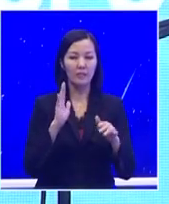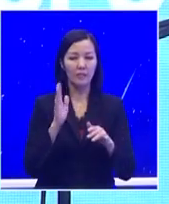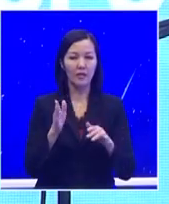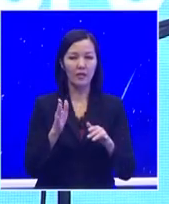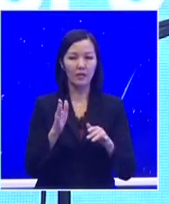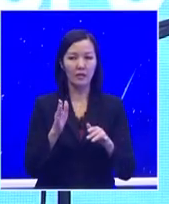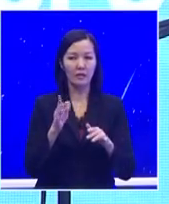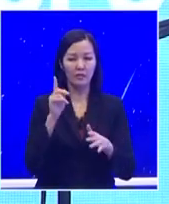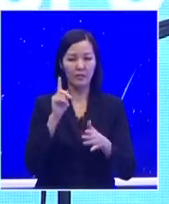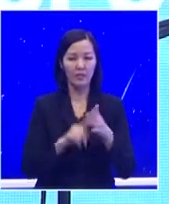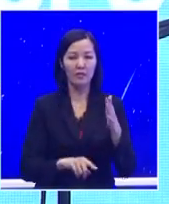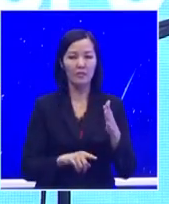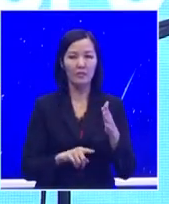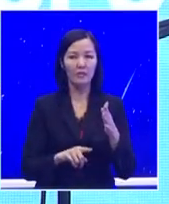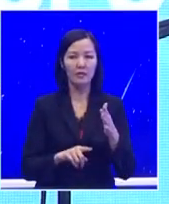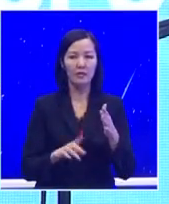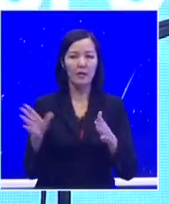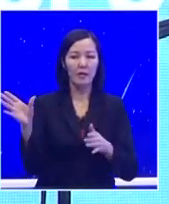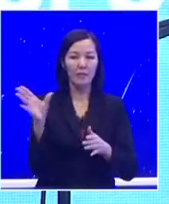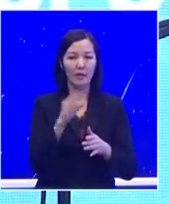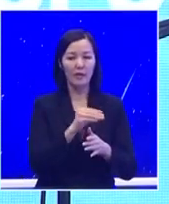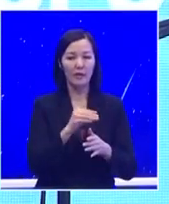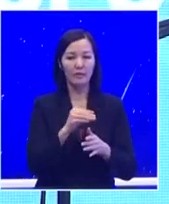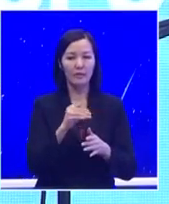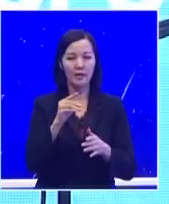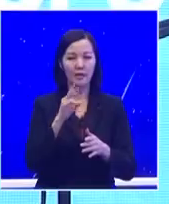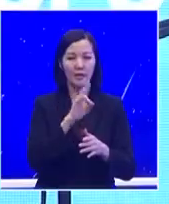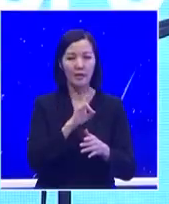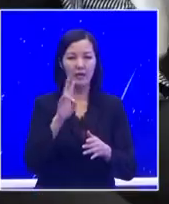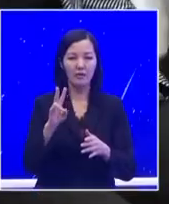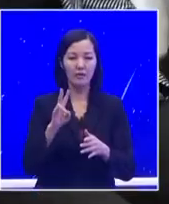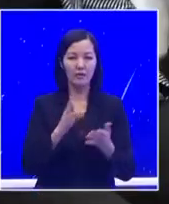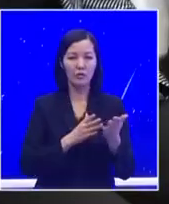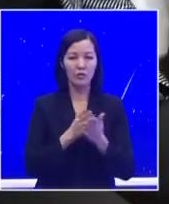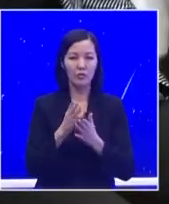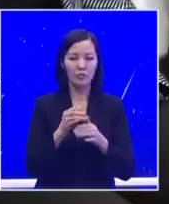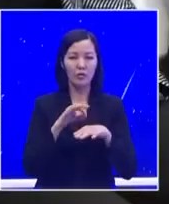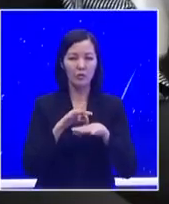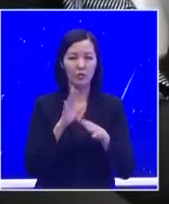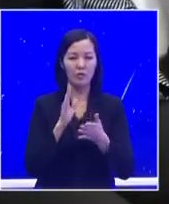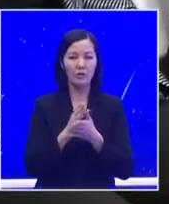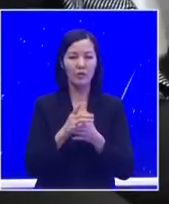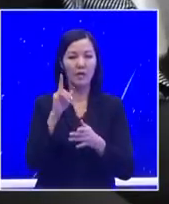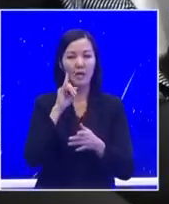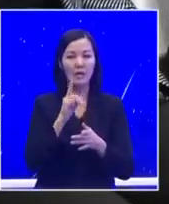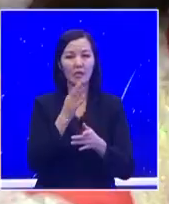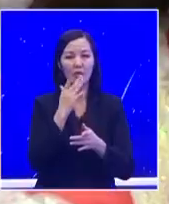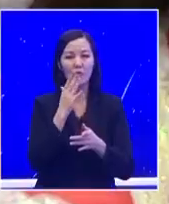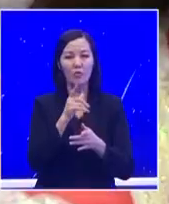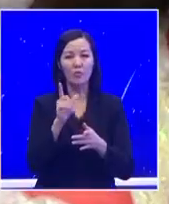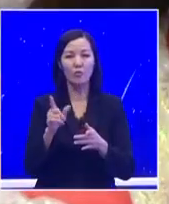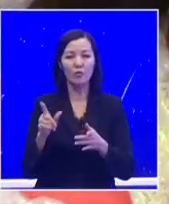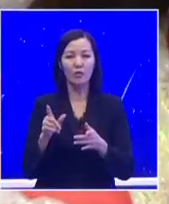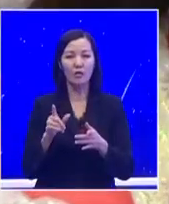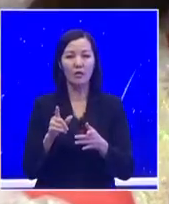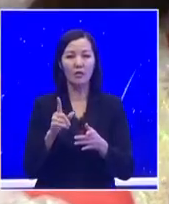деп сенеміз. Барлығымызда ел басы жолмен жүре берейік. Қазақстан көп ұлтты мемлекет. Бүгінде 130-дан аса этнос